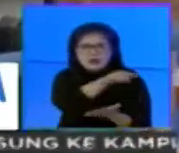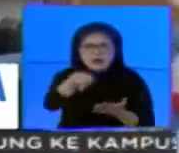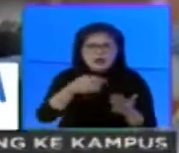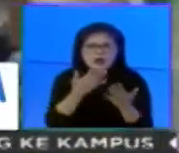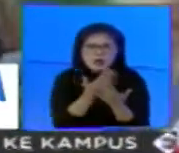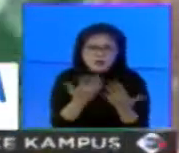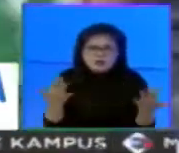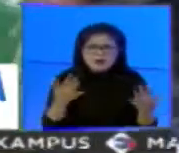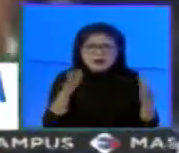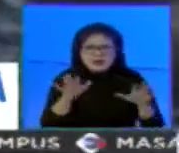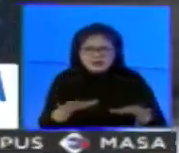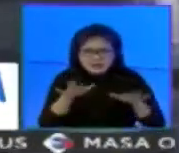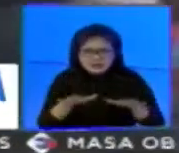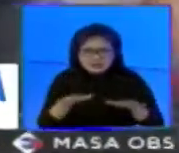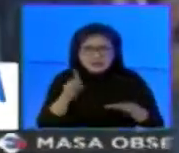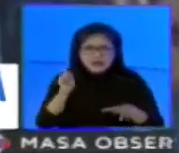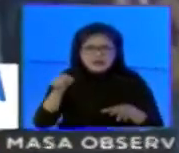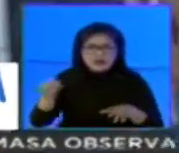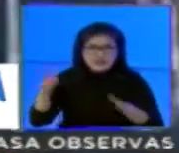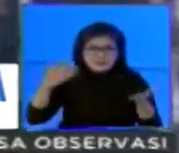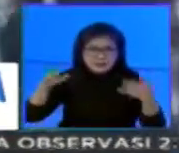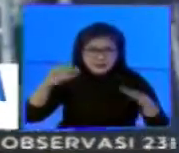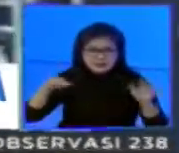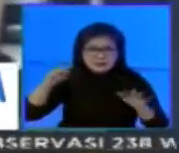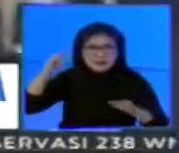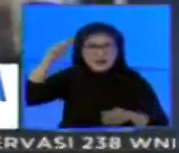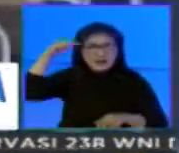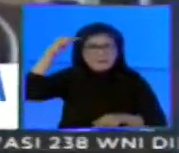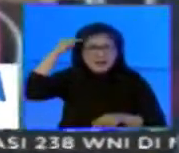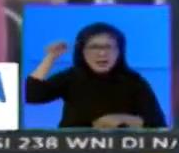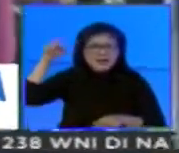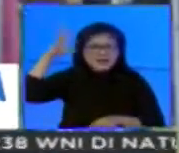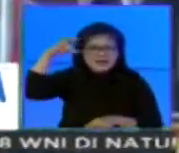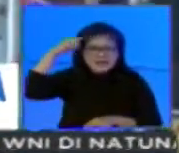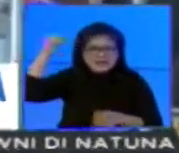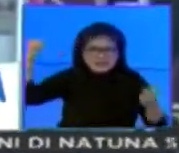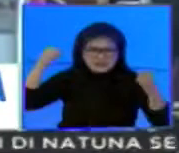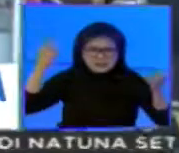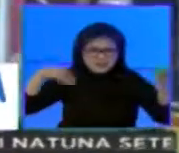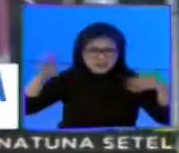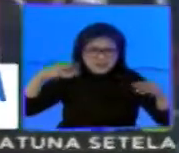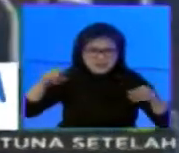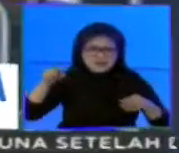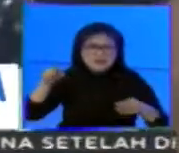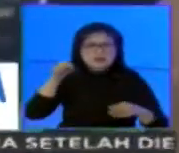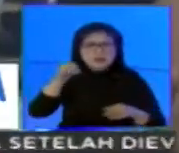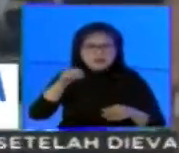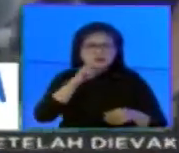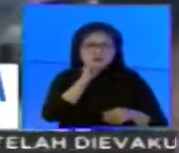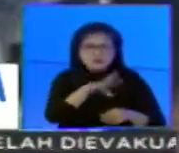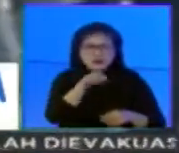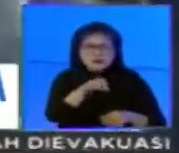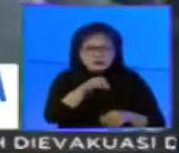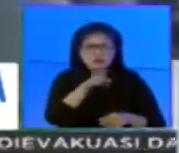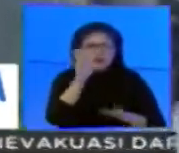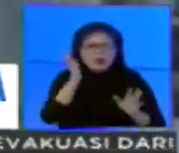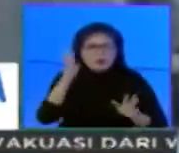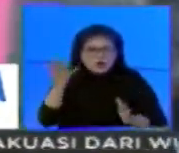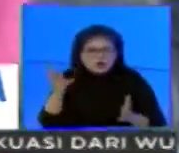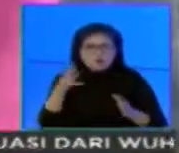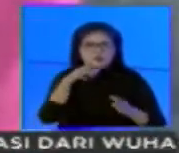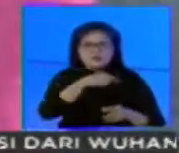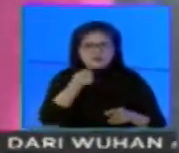Bali. Kepala Dinas Kesehatan Provinsi Bali Ketut Suarjaya terus melacak aktivitas warga Cina tersebut selama di Bali.